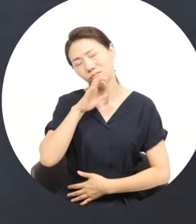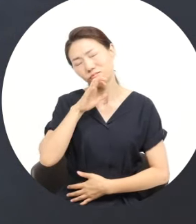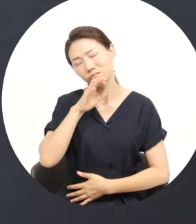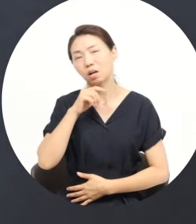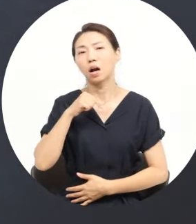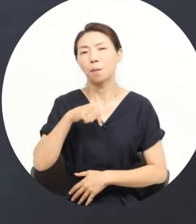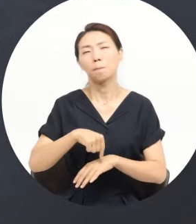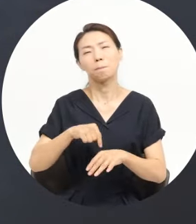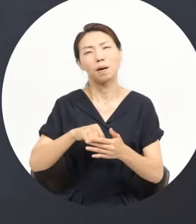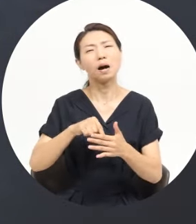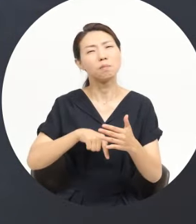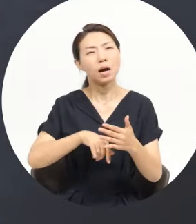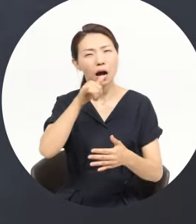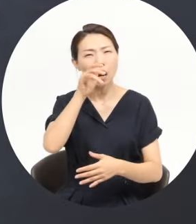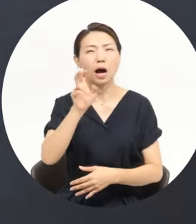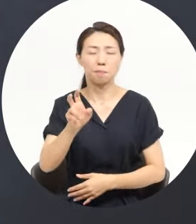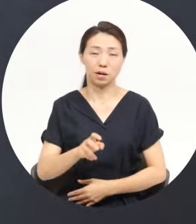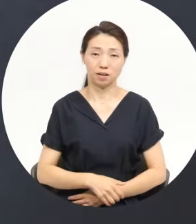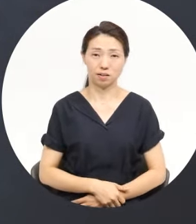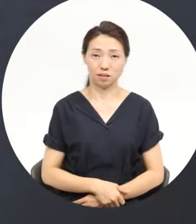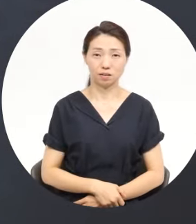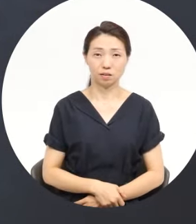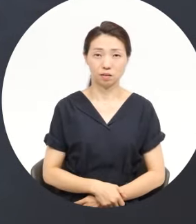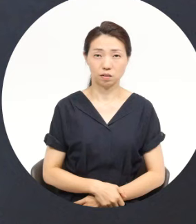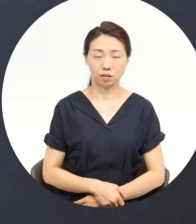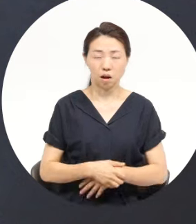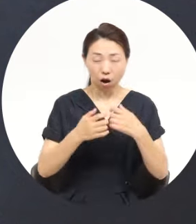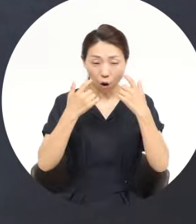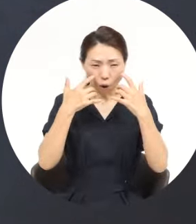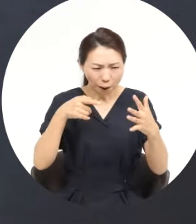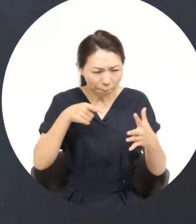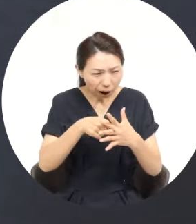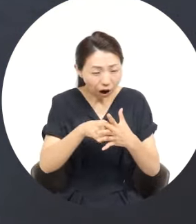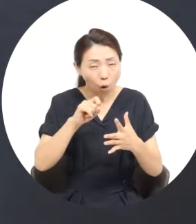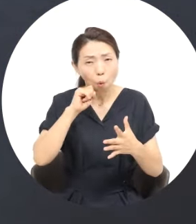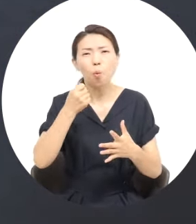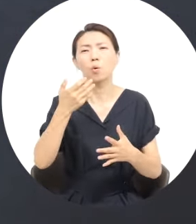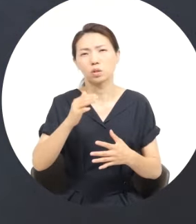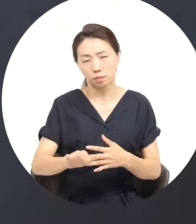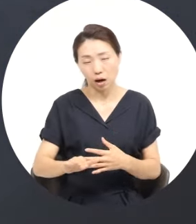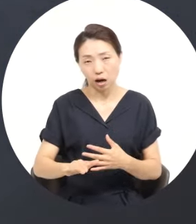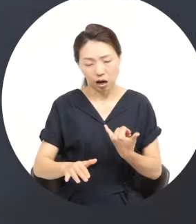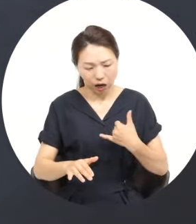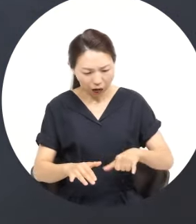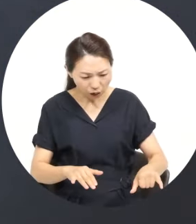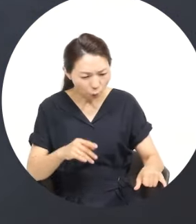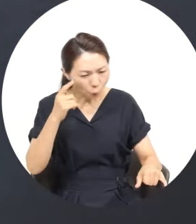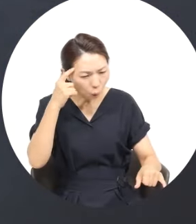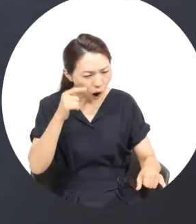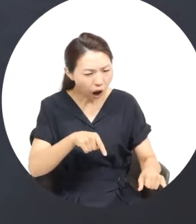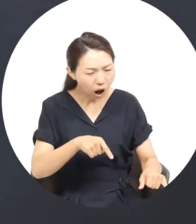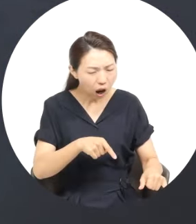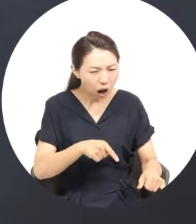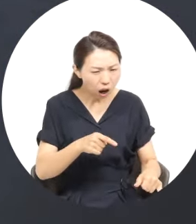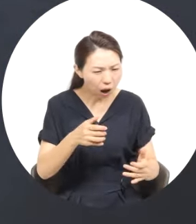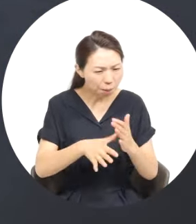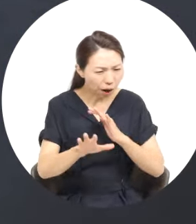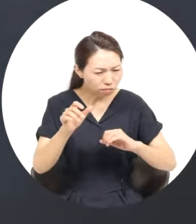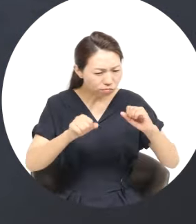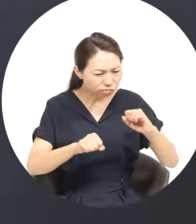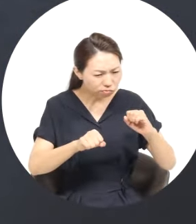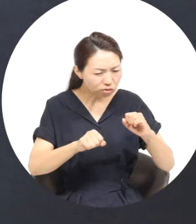거예요. 그게 뭔지는 모르지만 그걸 자기가 잘 살펴서 아 나는 아이를